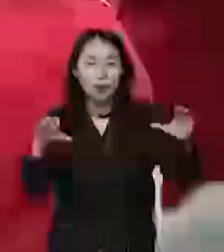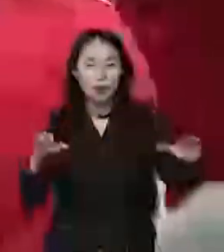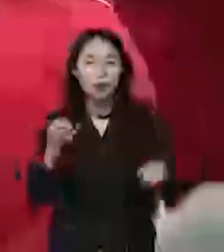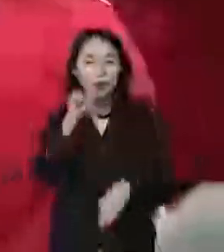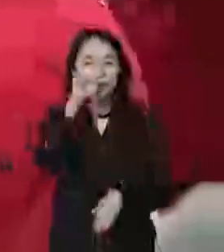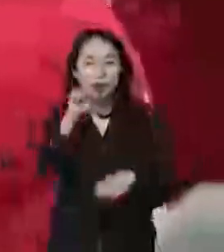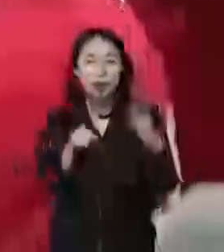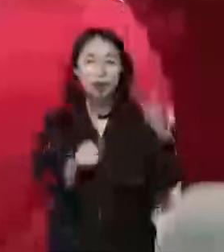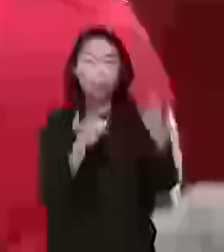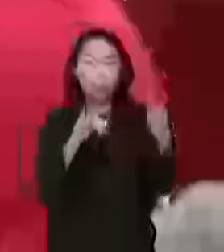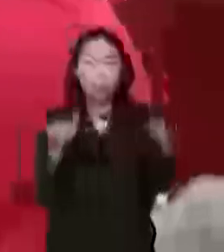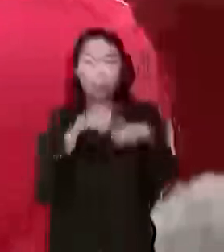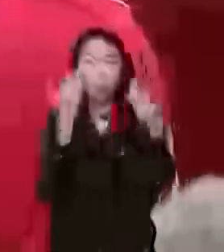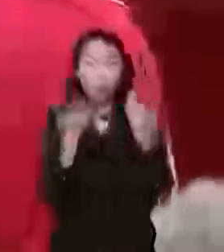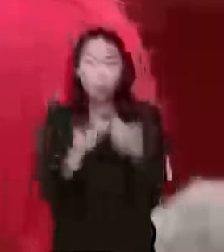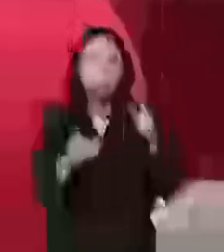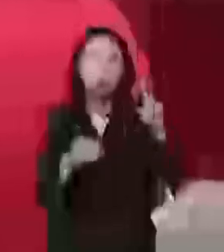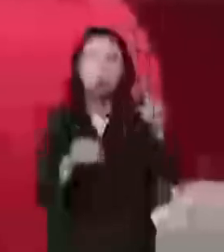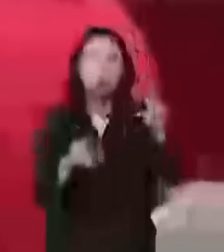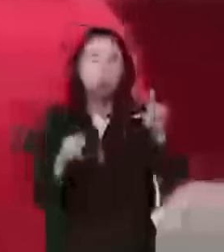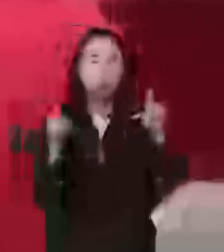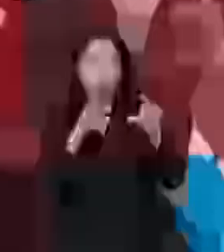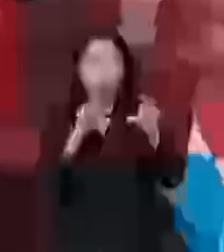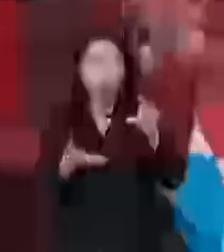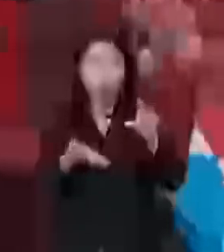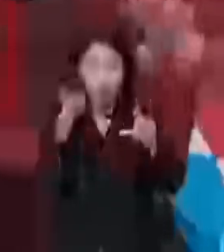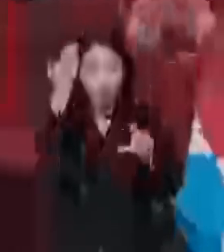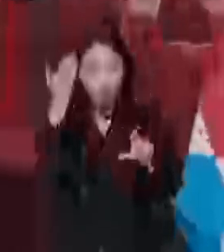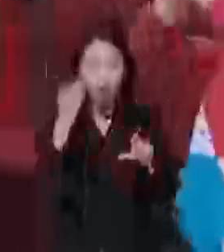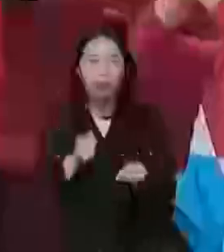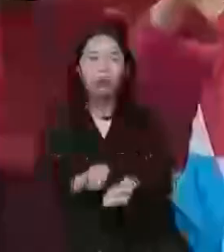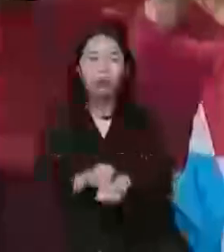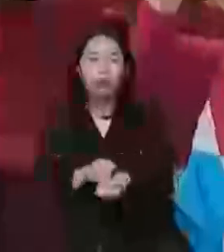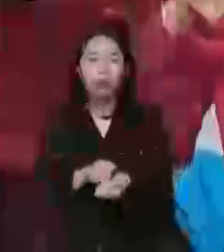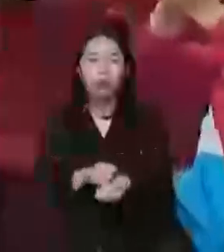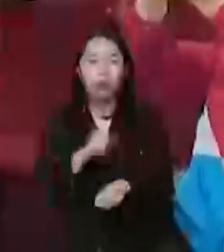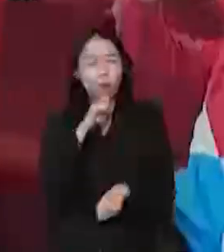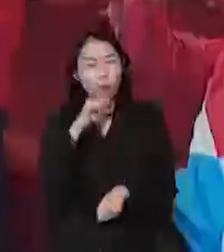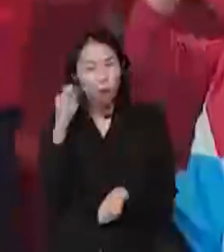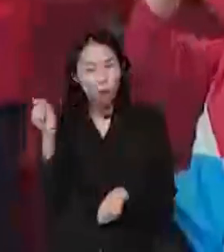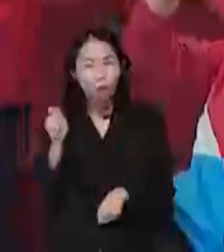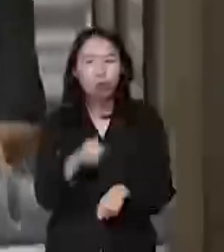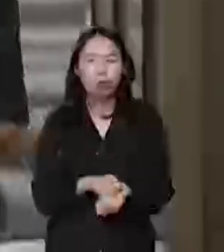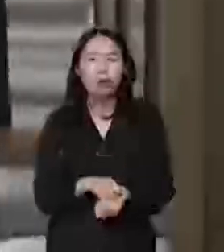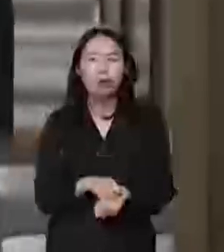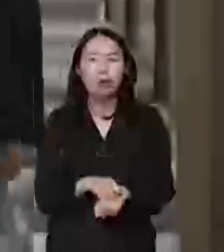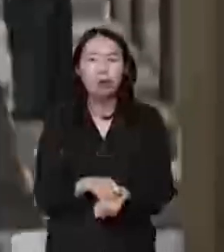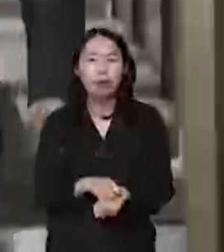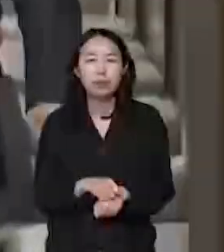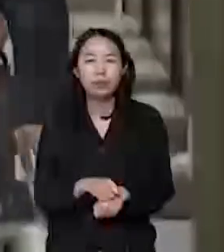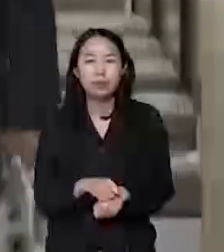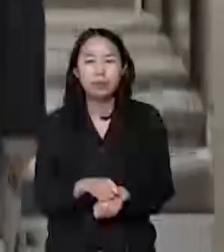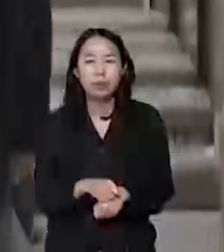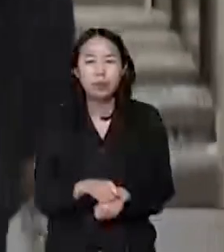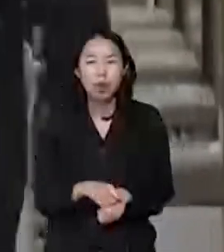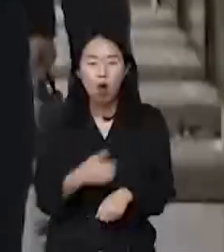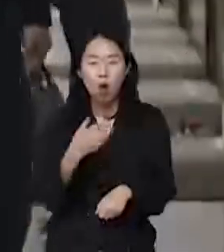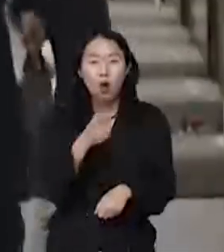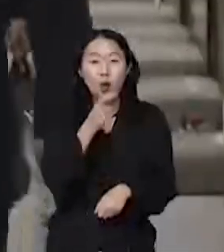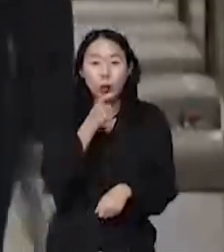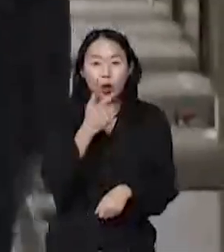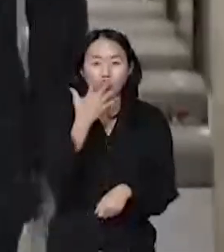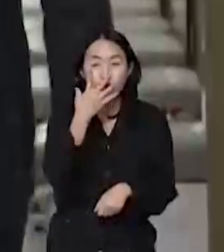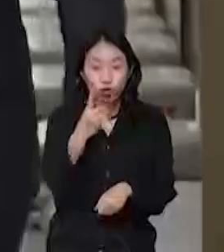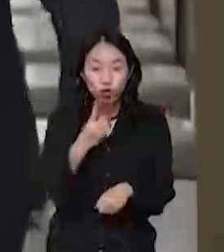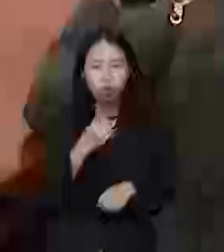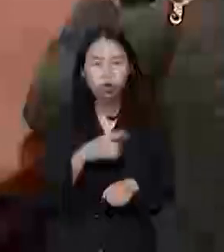모두 15% 이상의 득표율을 거두며 호남 공약의 불씨를 마련한 국민의힘. 여순 사건과